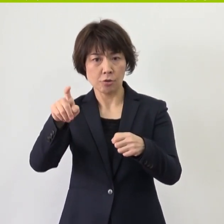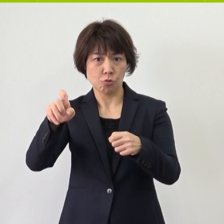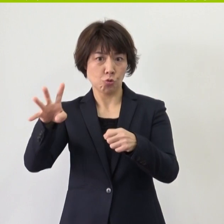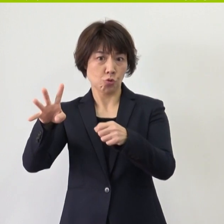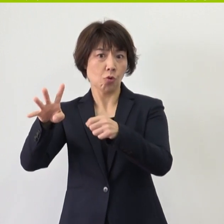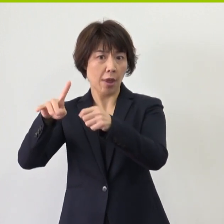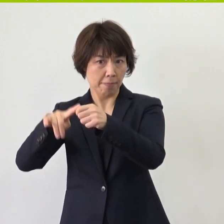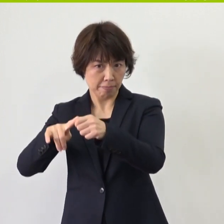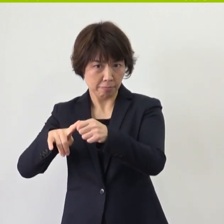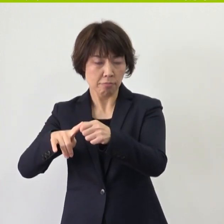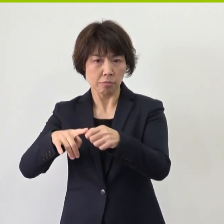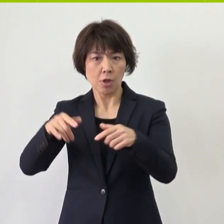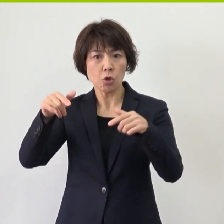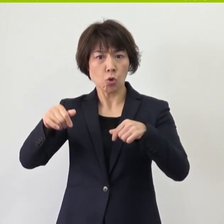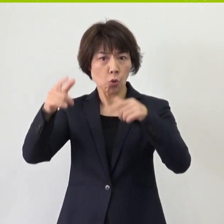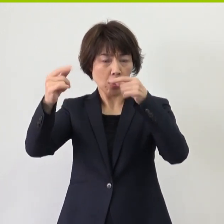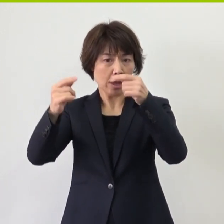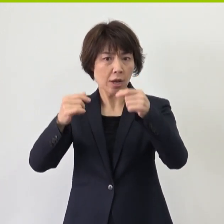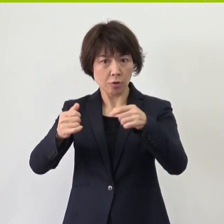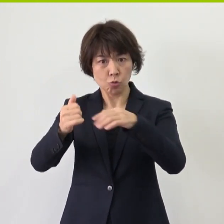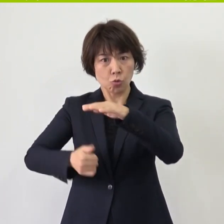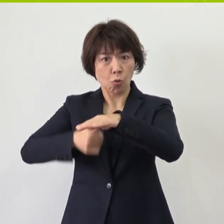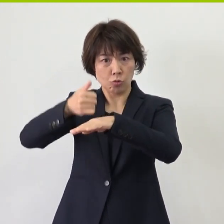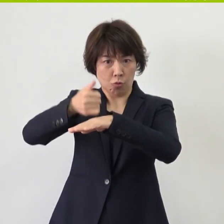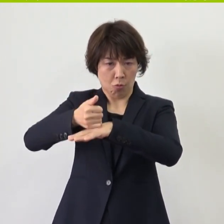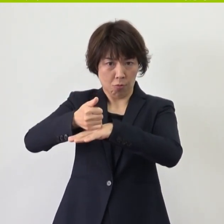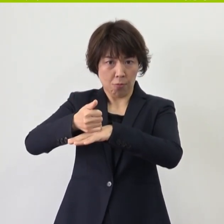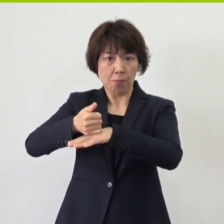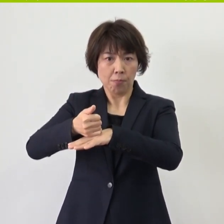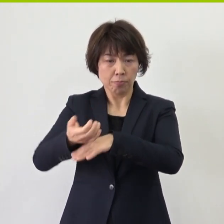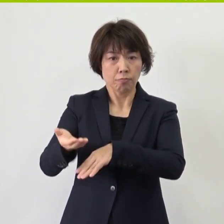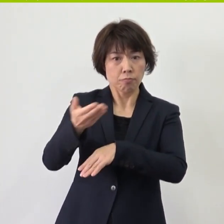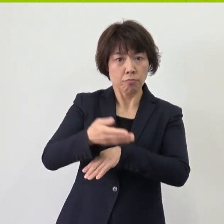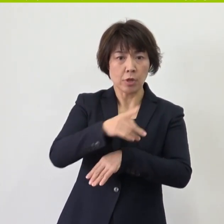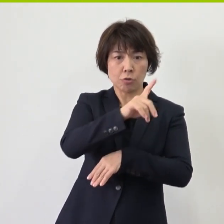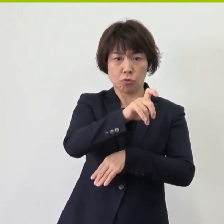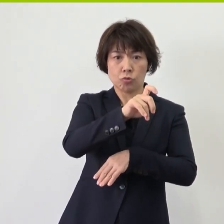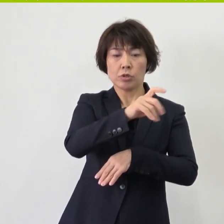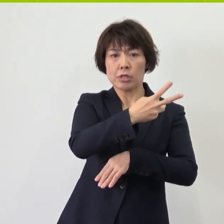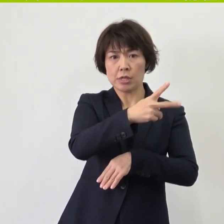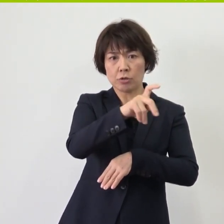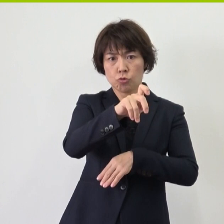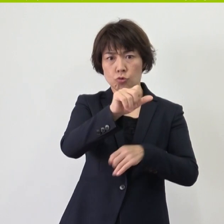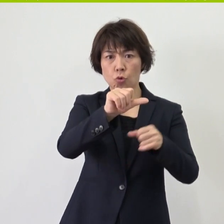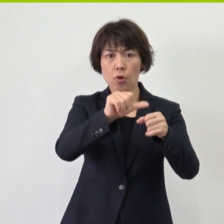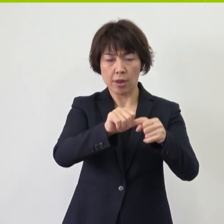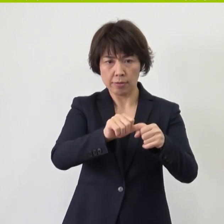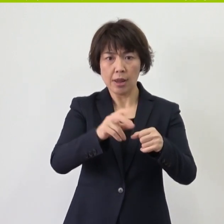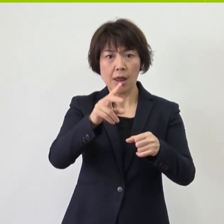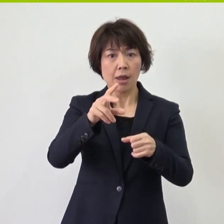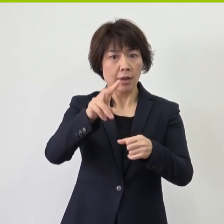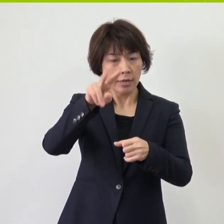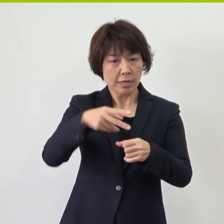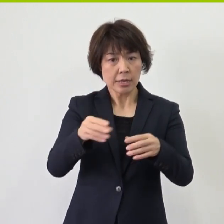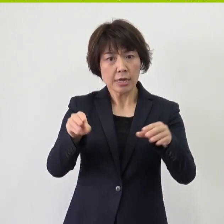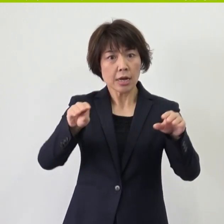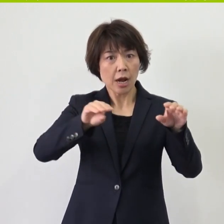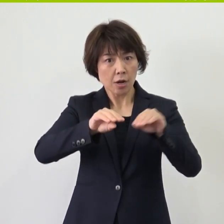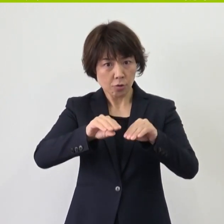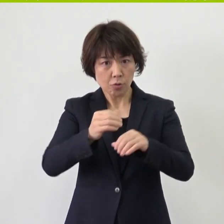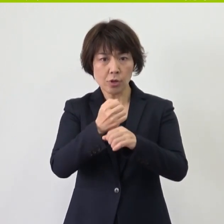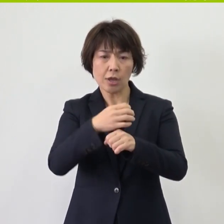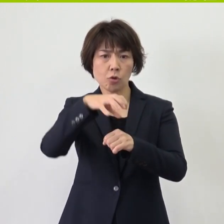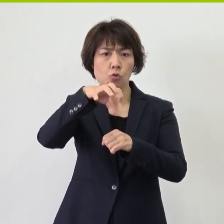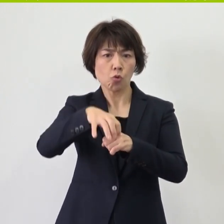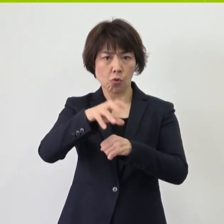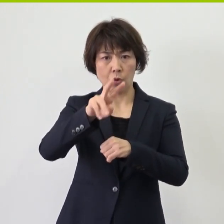9月まで京都大学総長を務められ、2015年4月から理化学研究所の理事